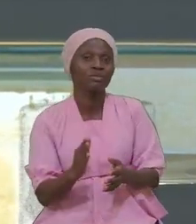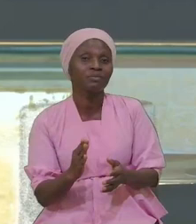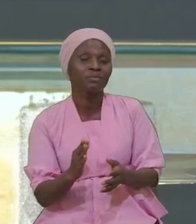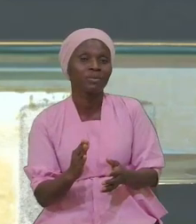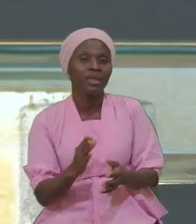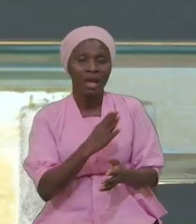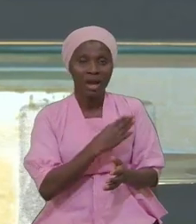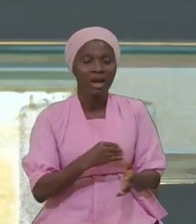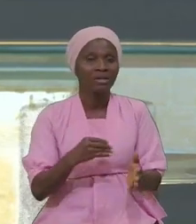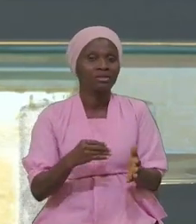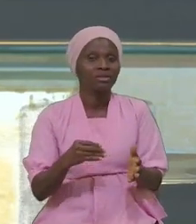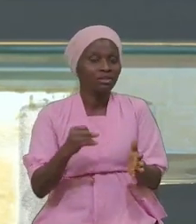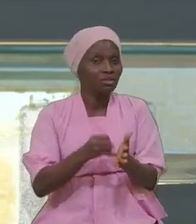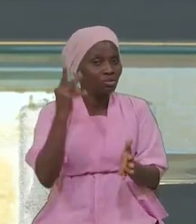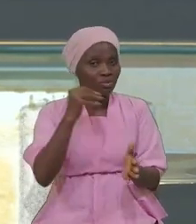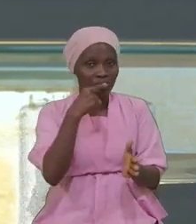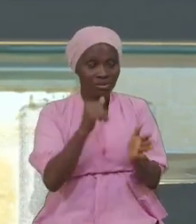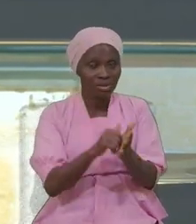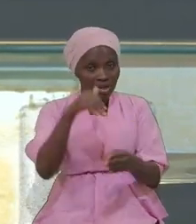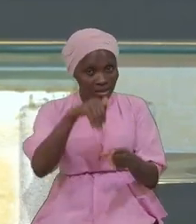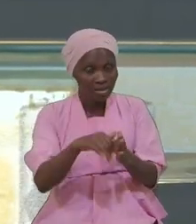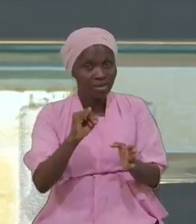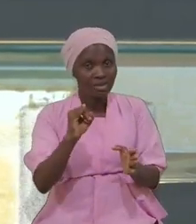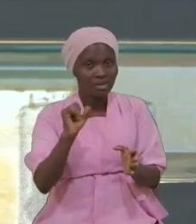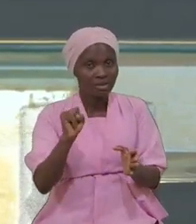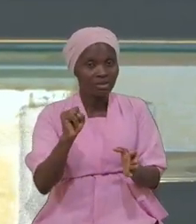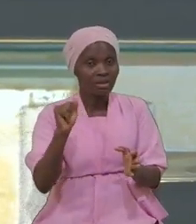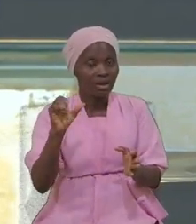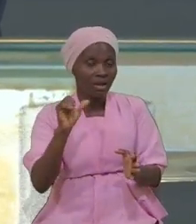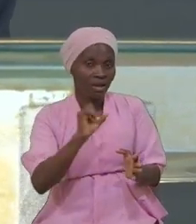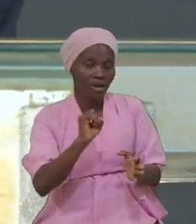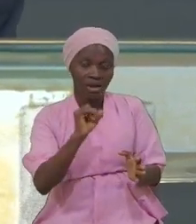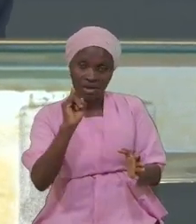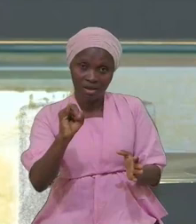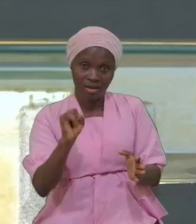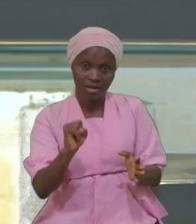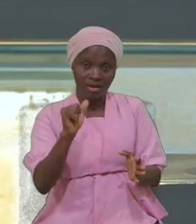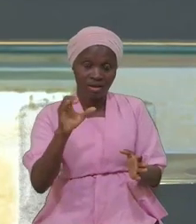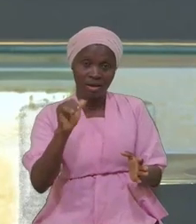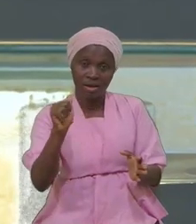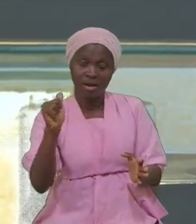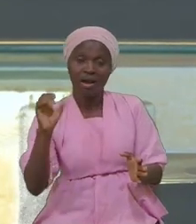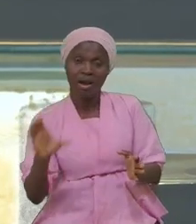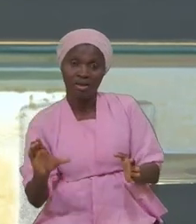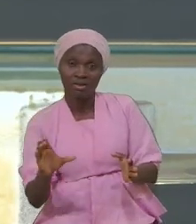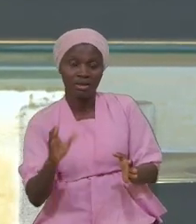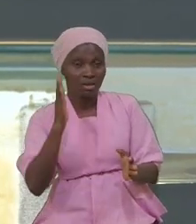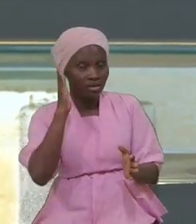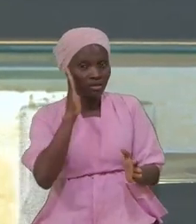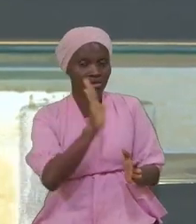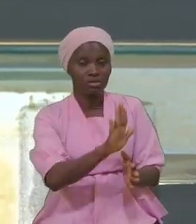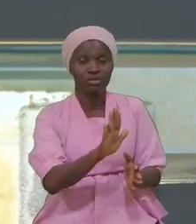qui il avait été dit en Isaac sera nommé pour toi une postérité. Il pensait que Dieu puissant même